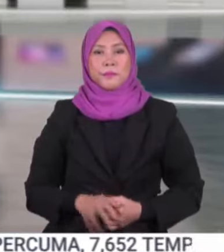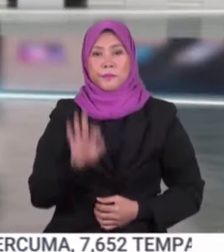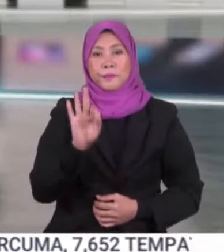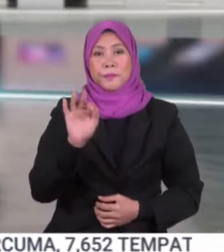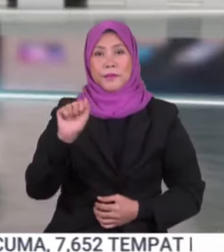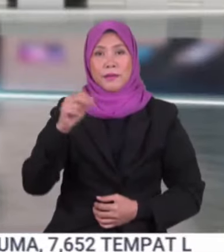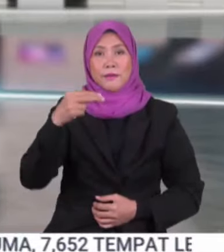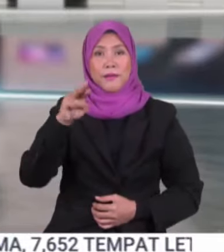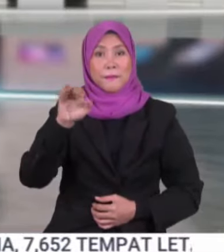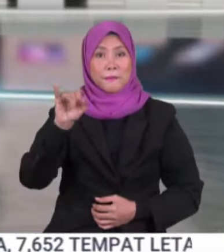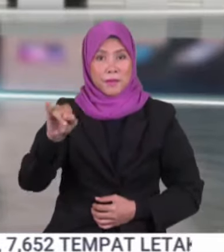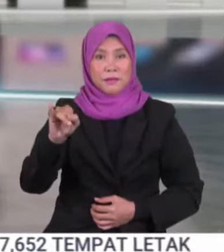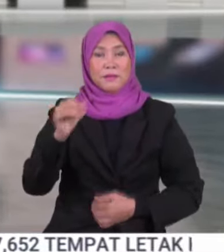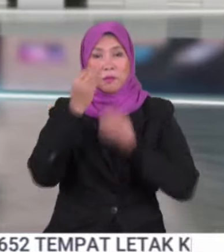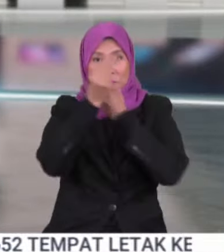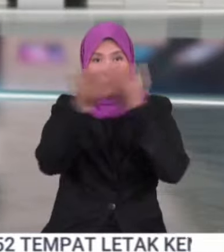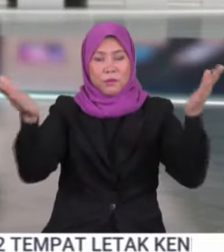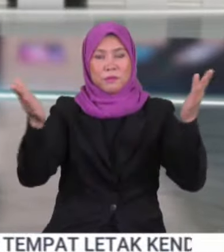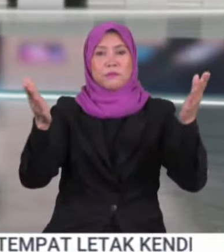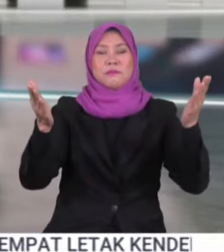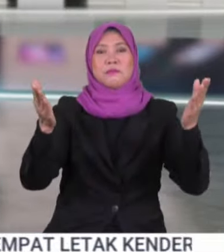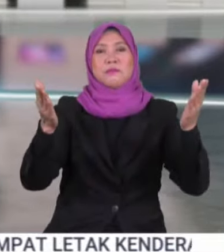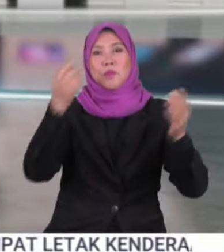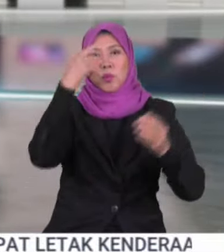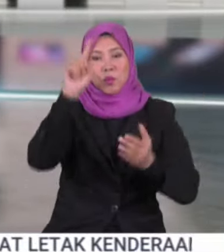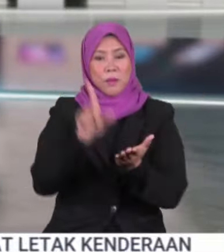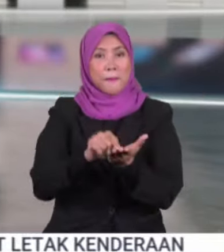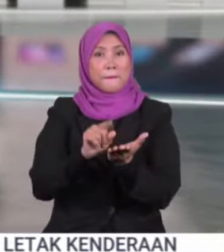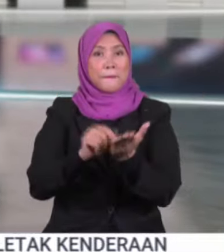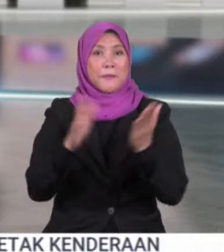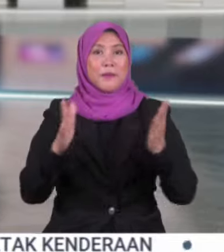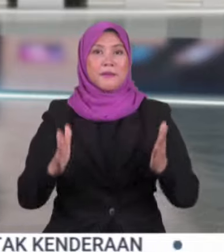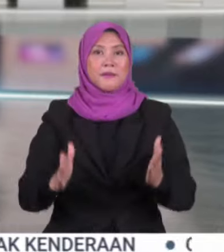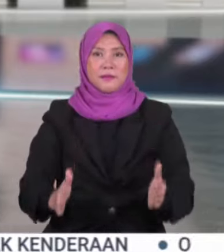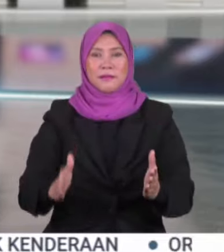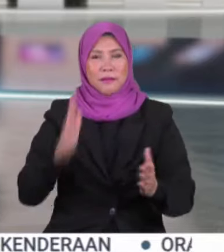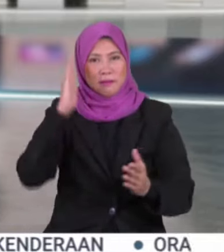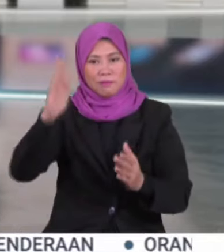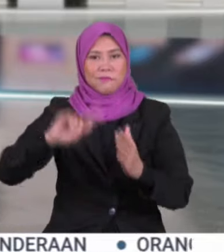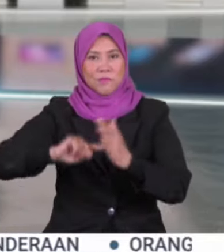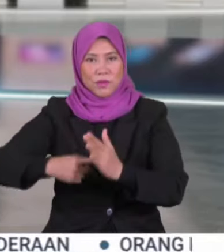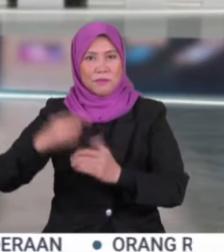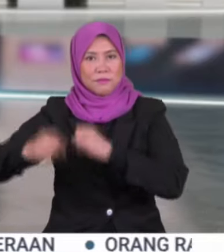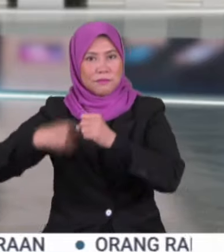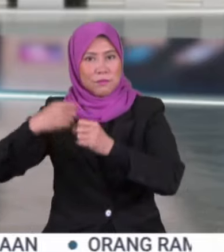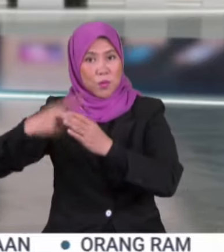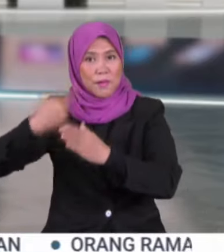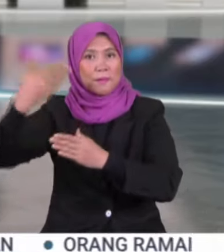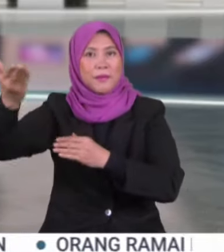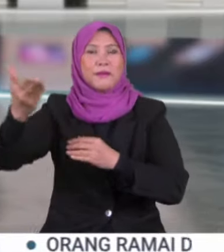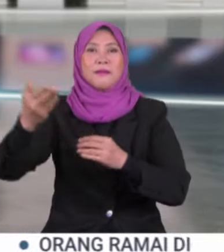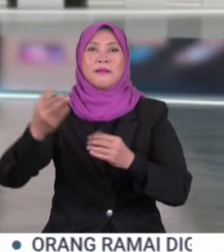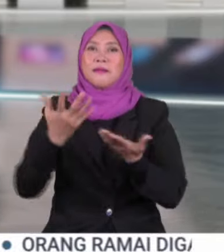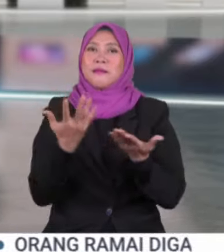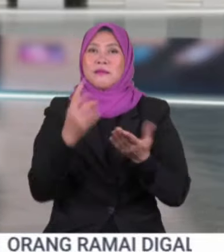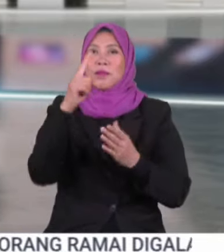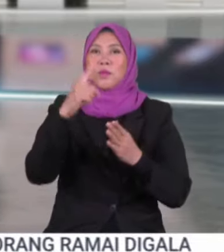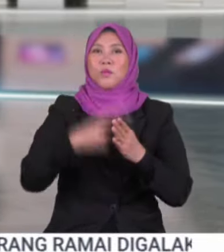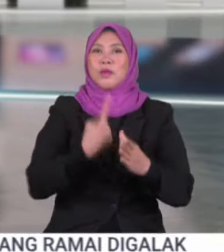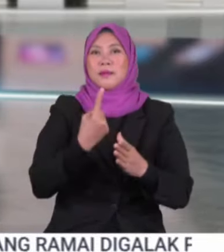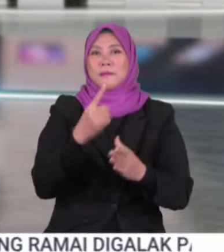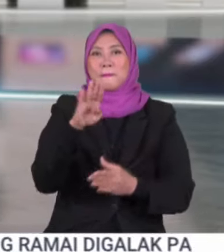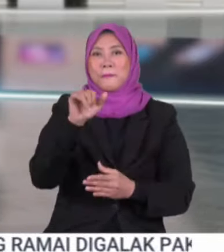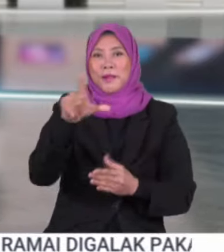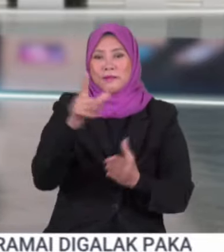Fahmi turut mengumumkan insentif ribat rahmah pengamal media akan dilaksana bulan depan. Ia menawarkan ribat sebulan bil